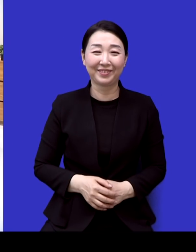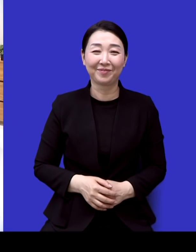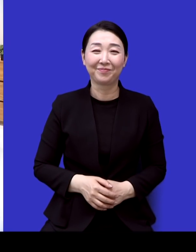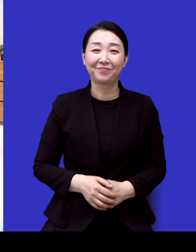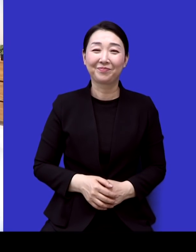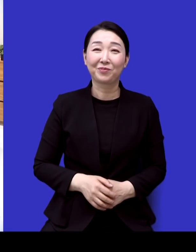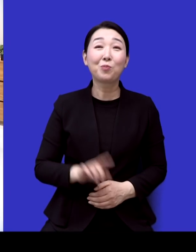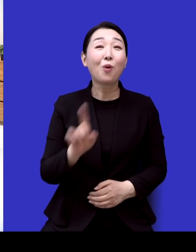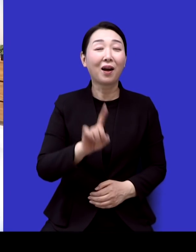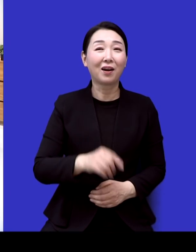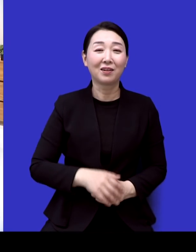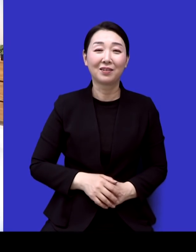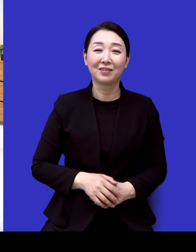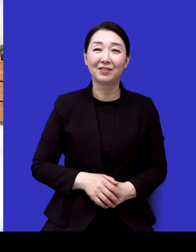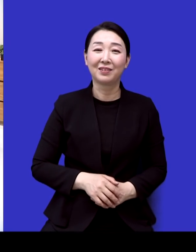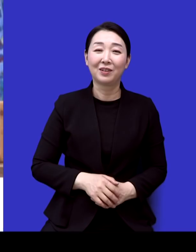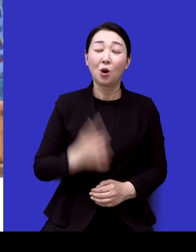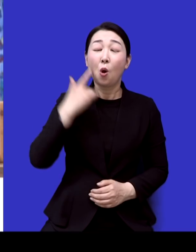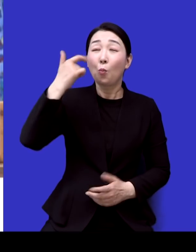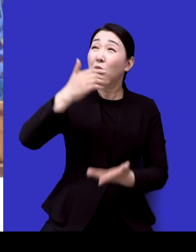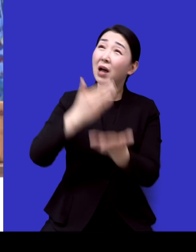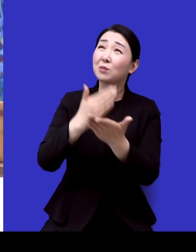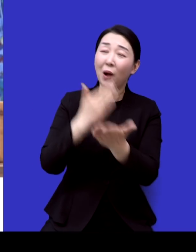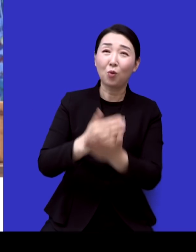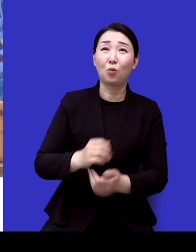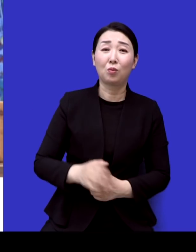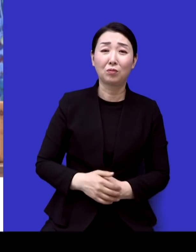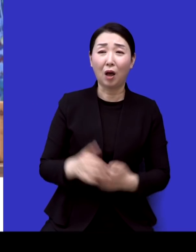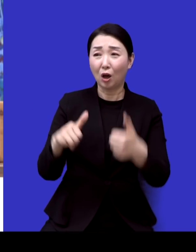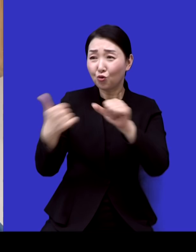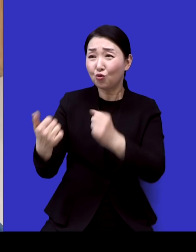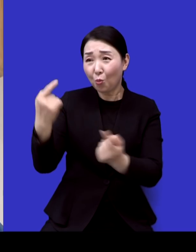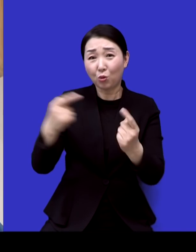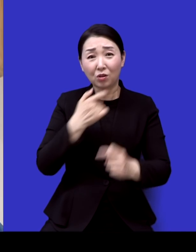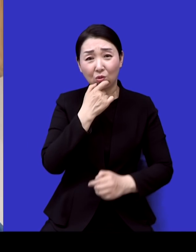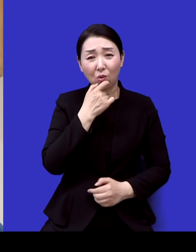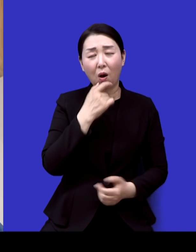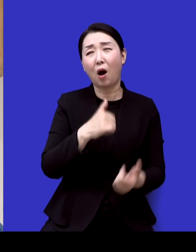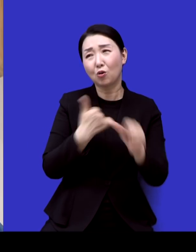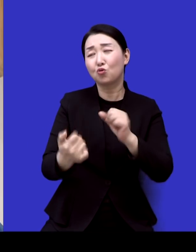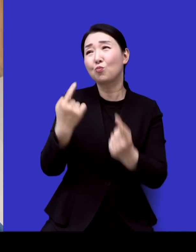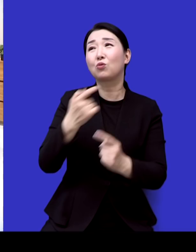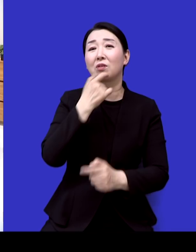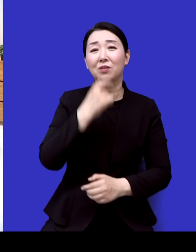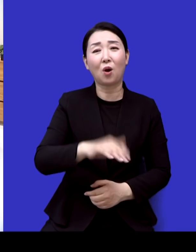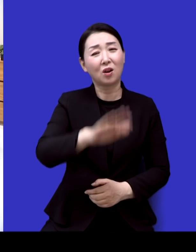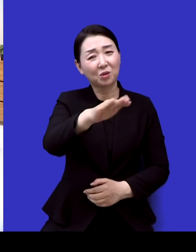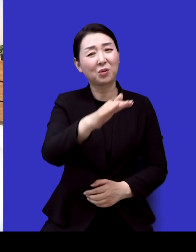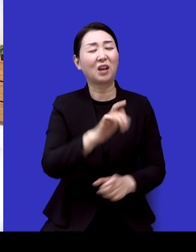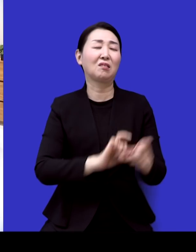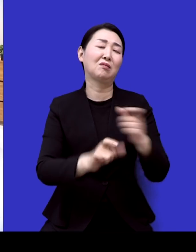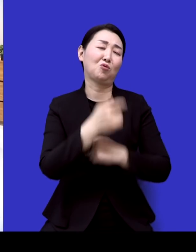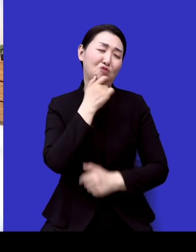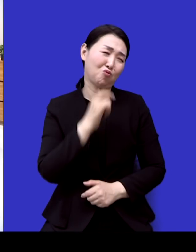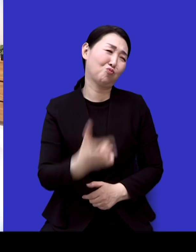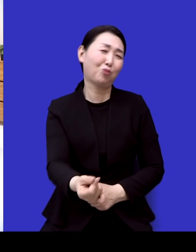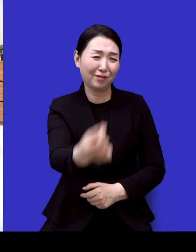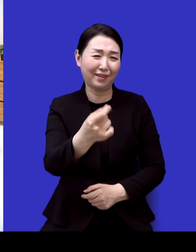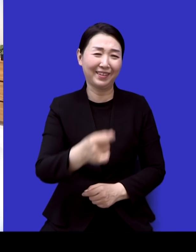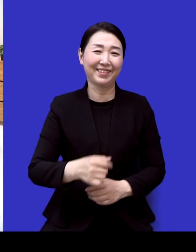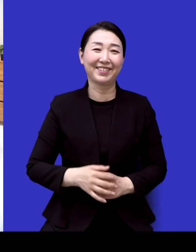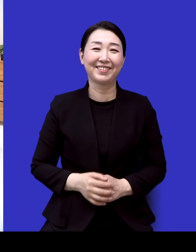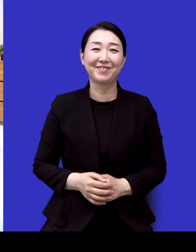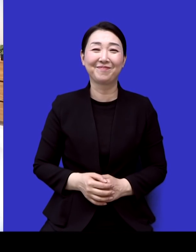그게 뭐야? 이상한데? 정확하게. 아, 그 목사는 근데 진짜 죽음보다 더 싫은 거예요? 죽기보다 싫었어요. 저기요. 더 싫어요.